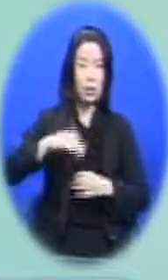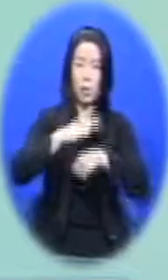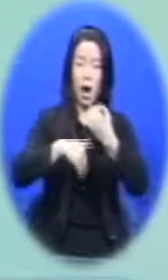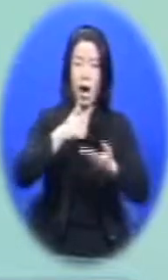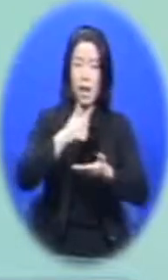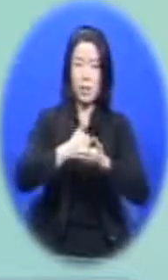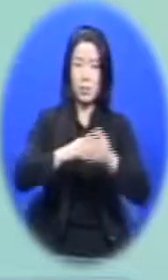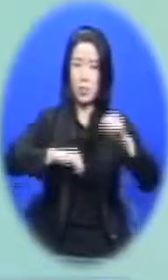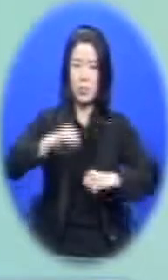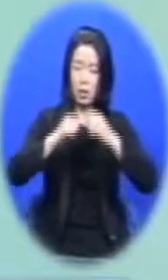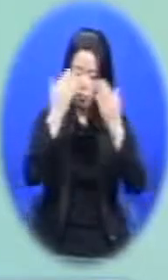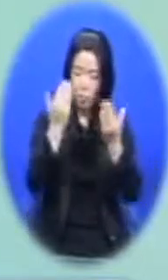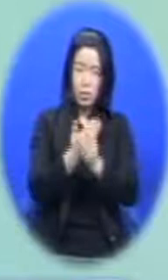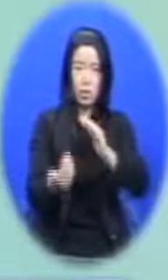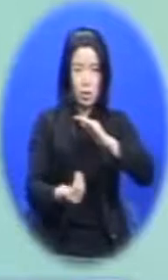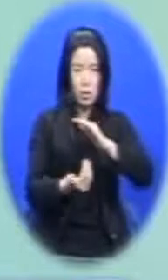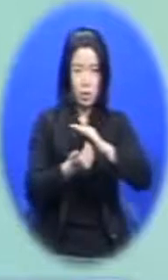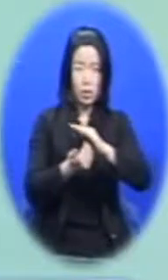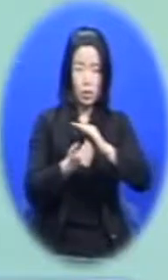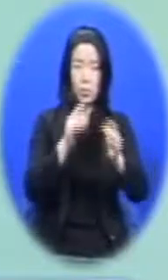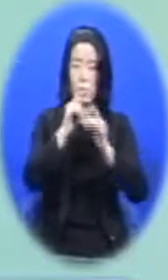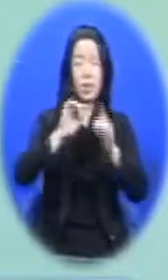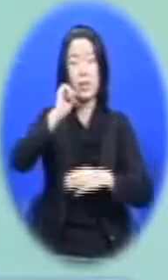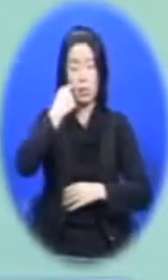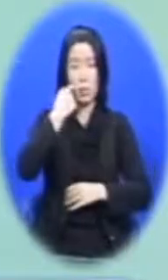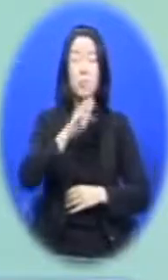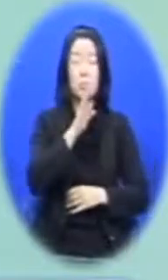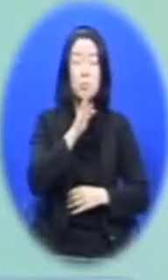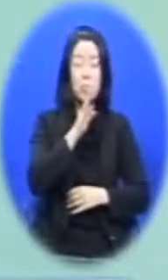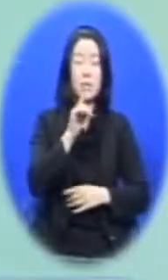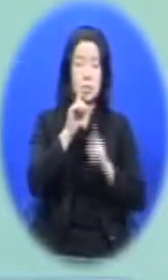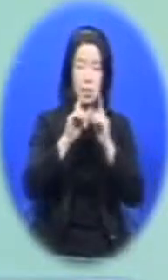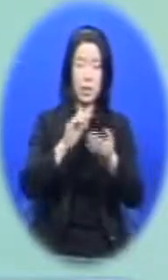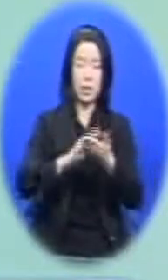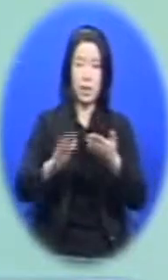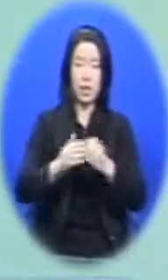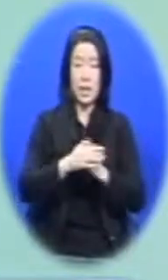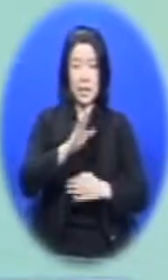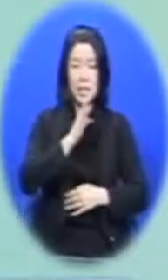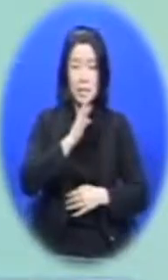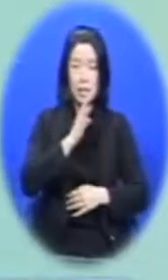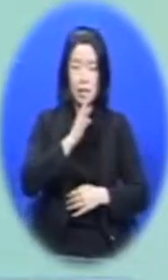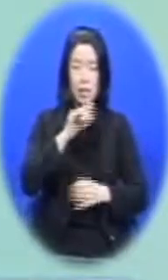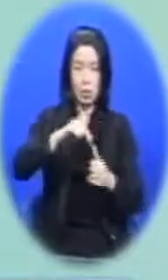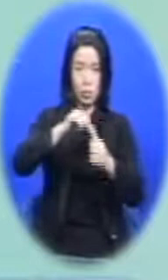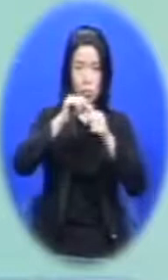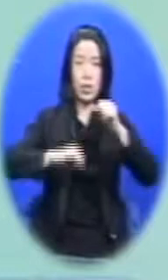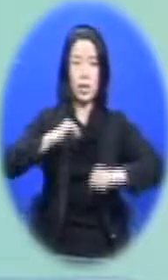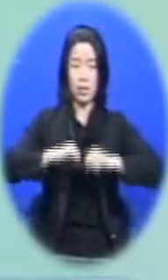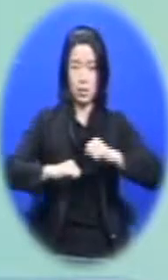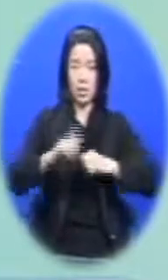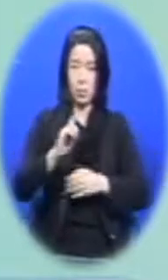온전히 이루어졌다고 하기가 어렵잖아요. 저는 옳다고 생각합니다. 진정한 구원의